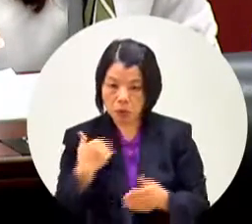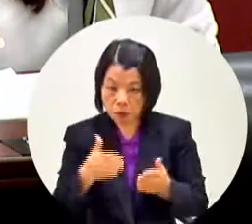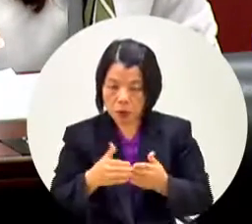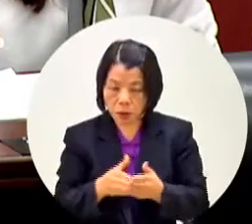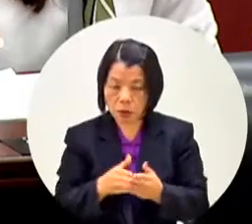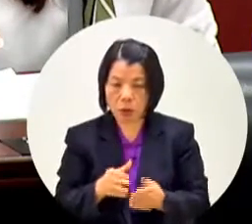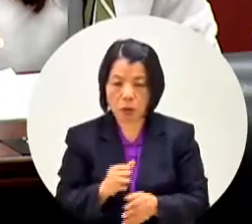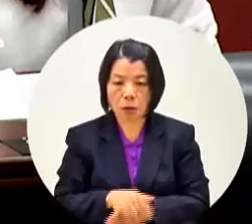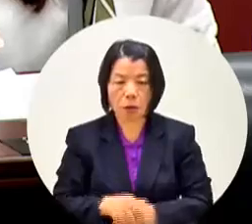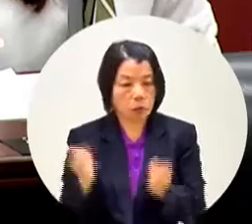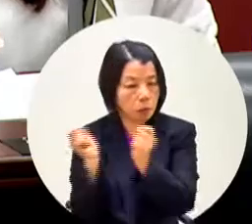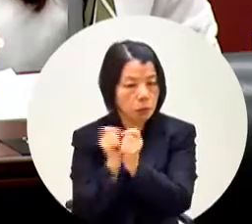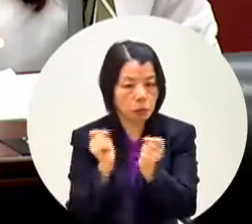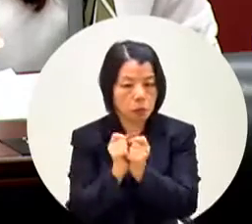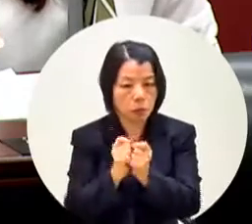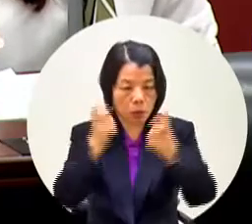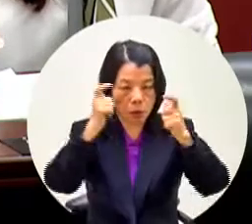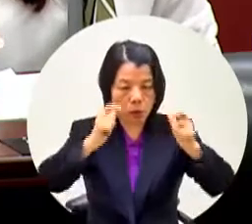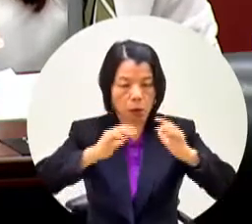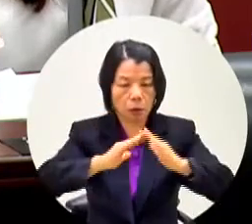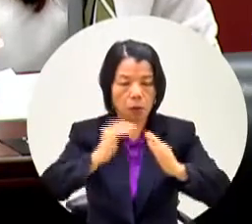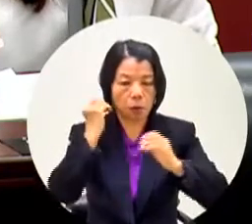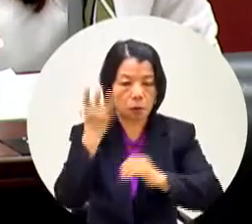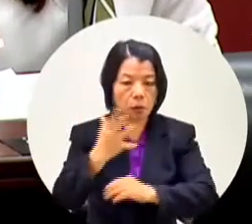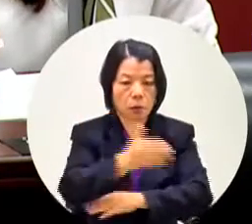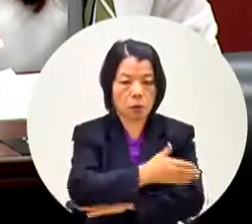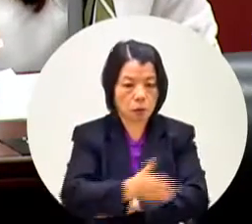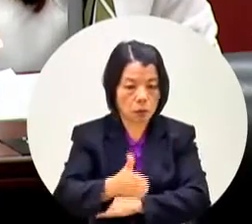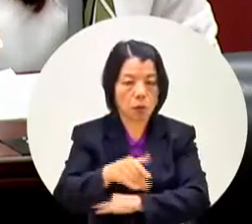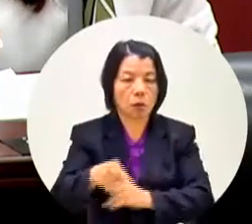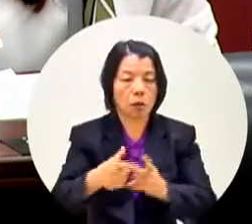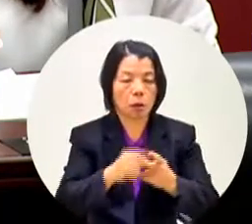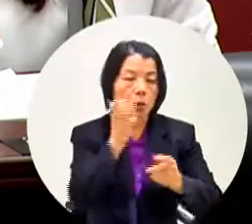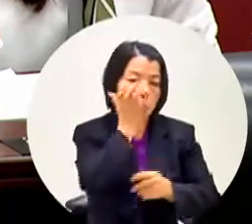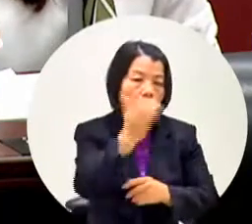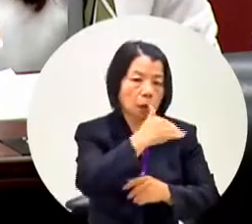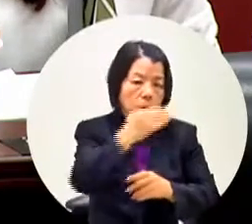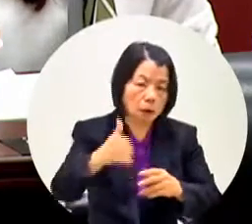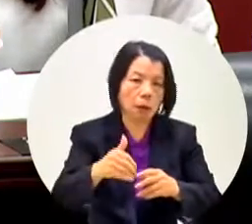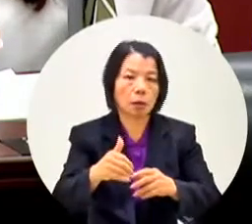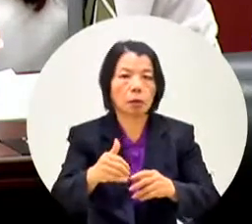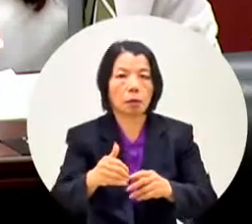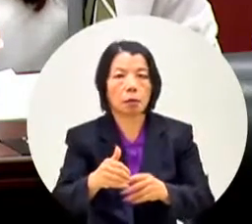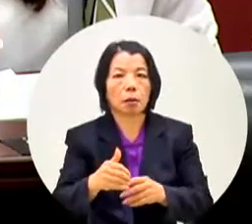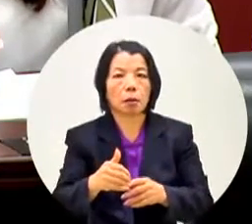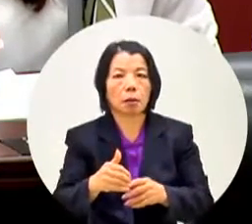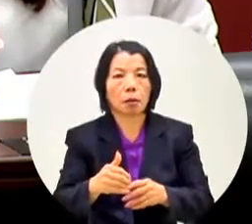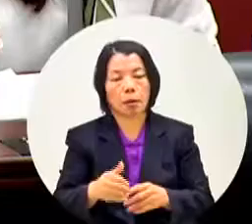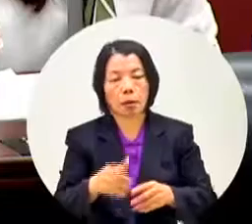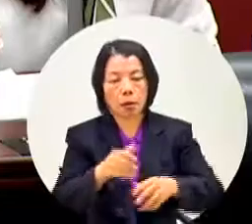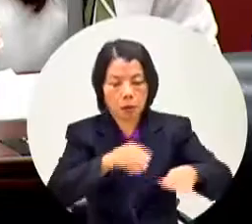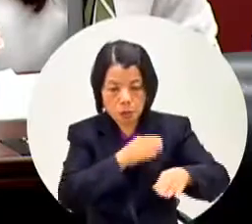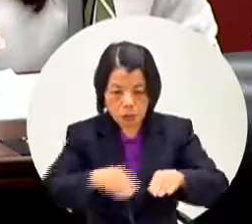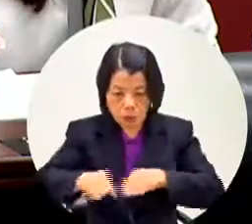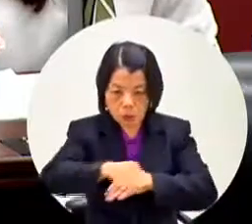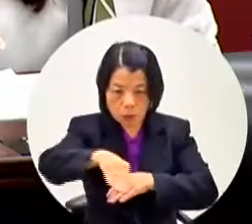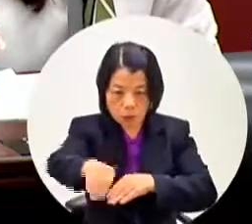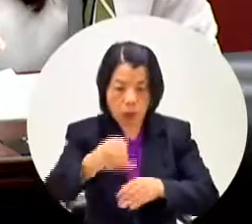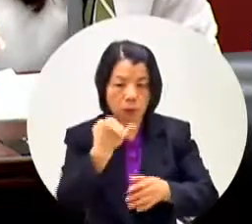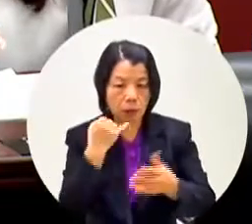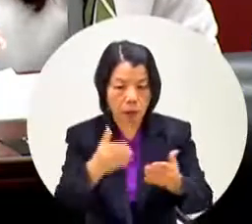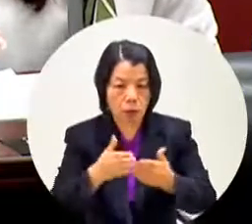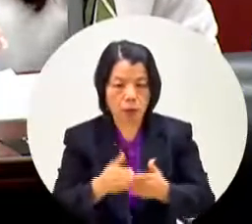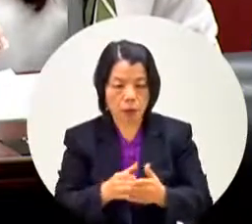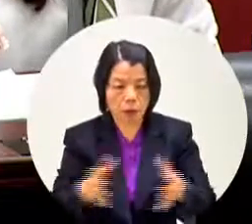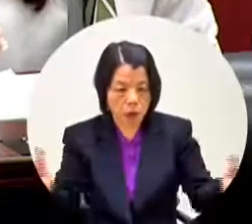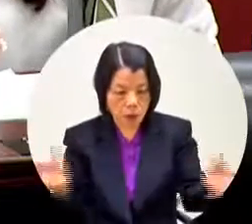题，加上我们高速公路一号下桥下它有一个原定计划预定道路，结果到了一半却终止。